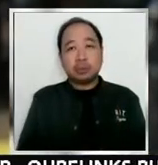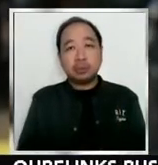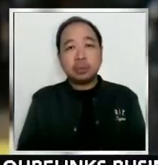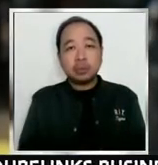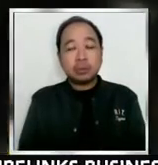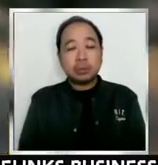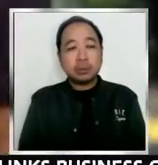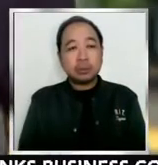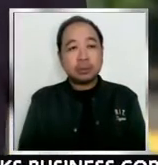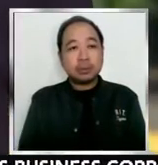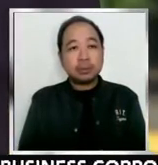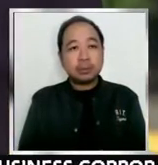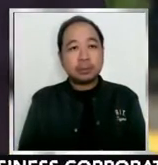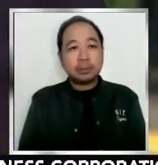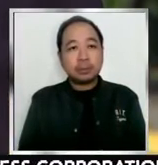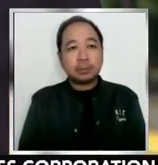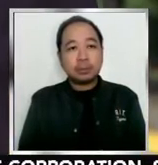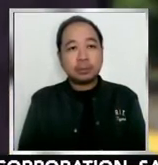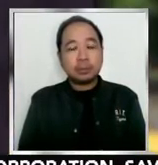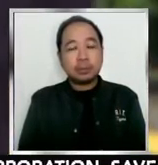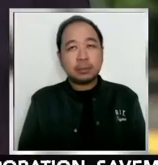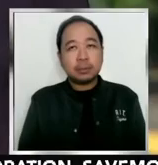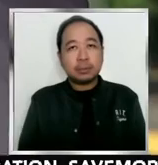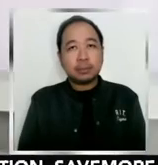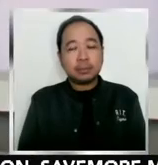Chino Gaston nakatutok, 24 oras.